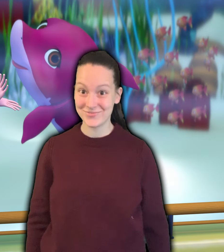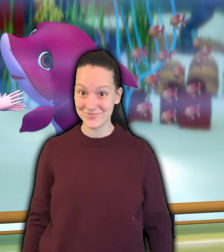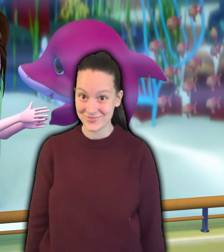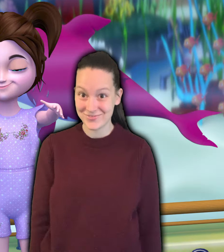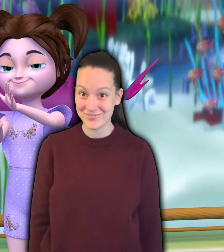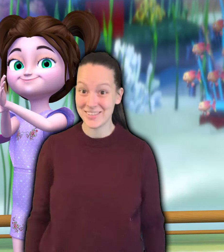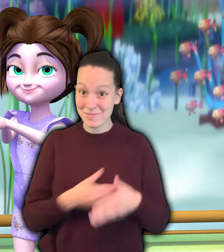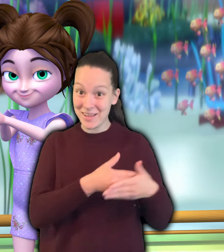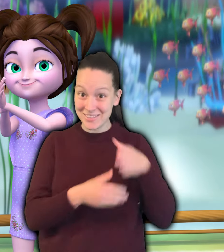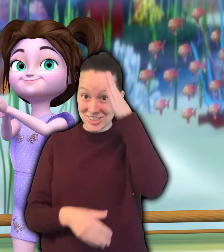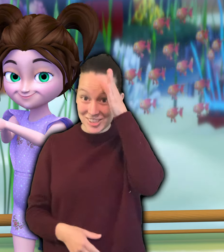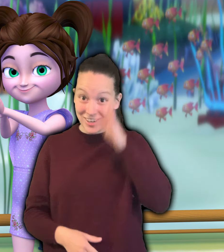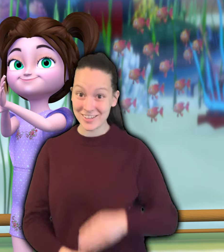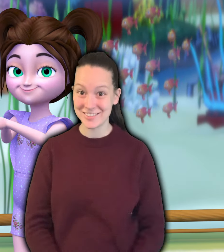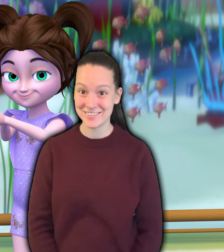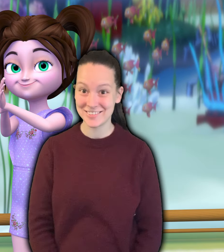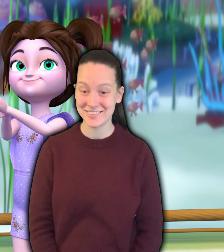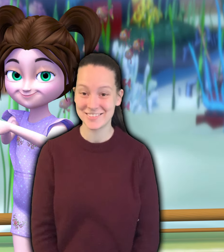チビザメ